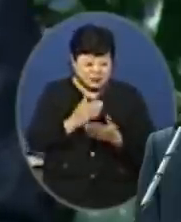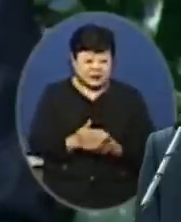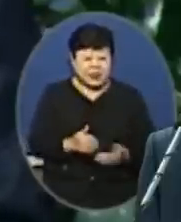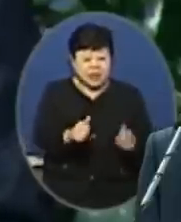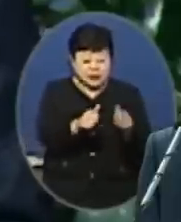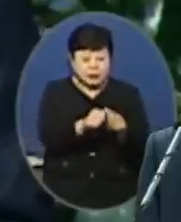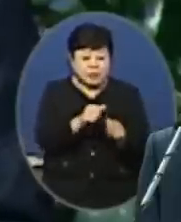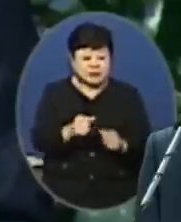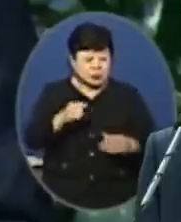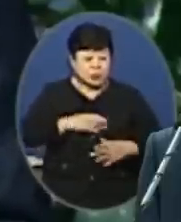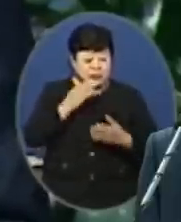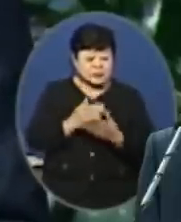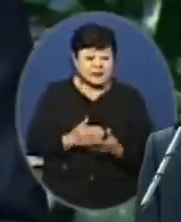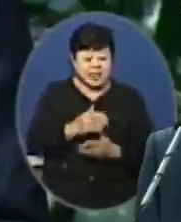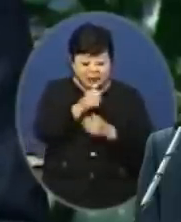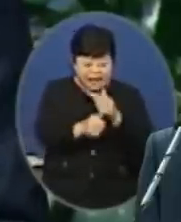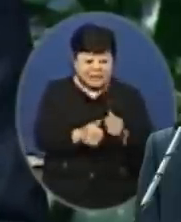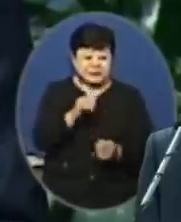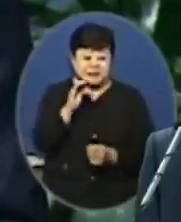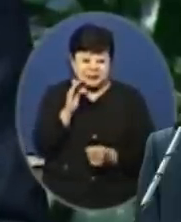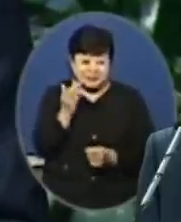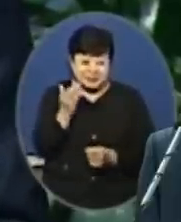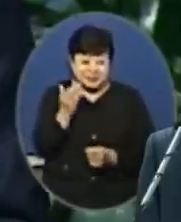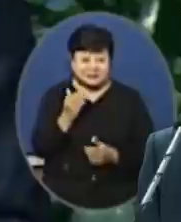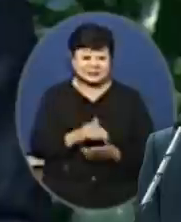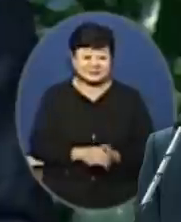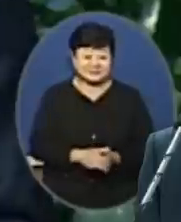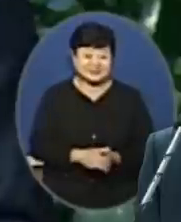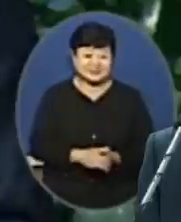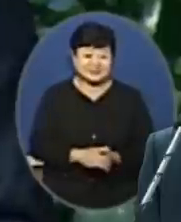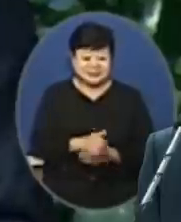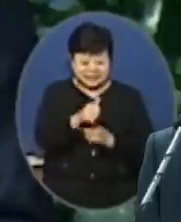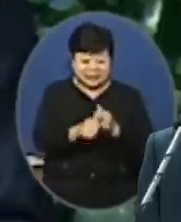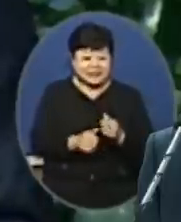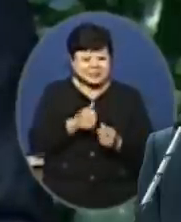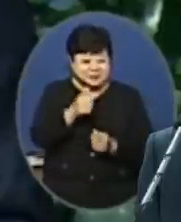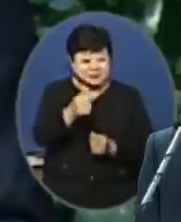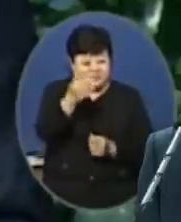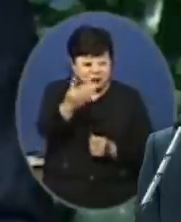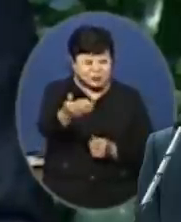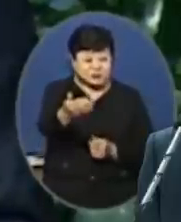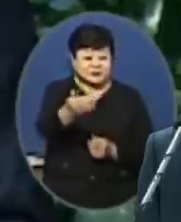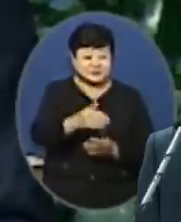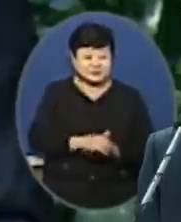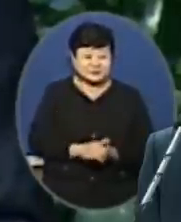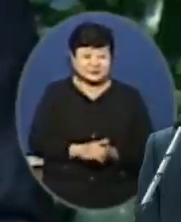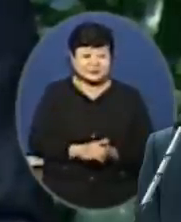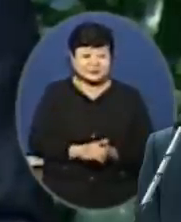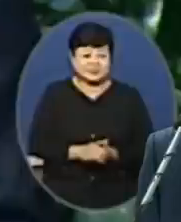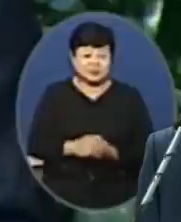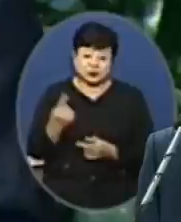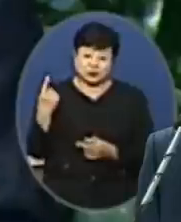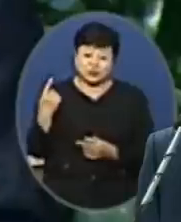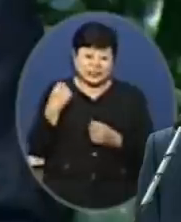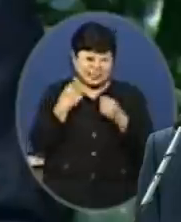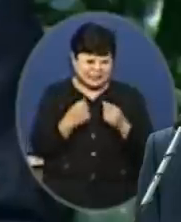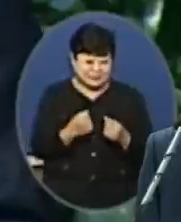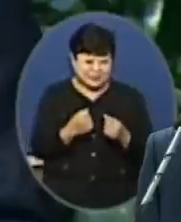너와 함께 함이라. 놀라지 말라, 나는 내 하나님이 되리라. 하나님은 여러분 배후에